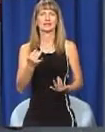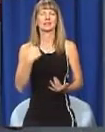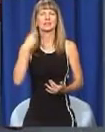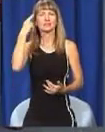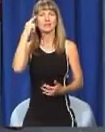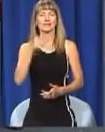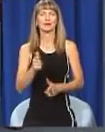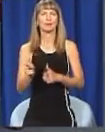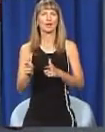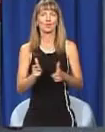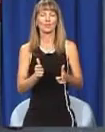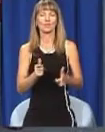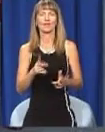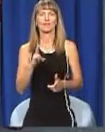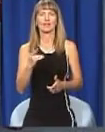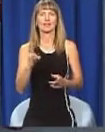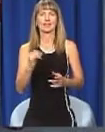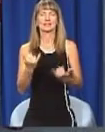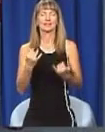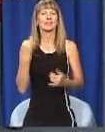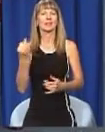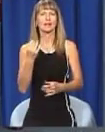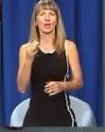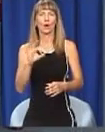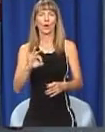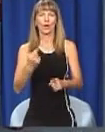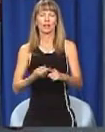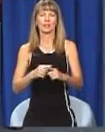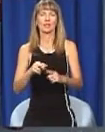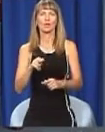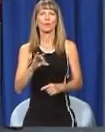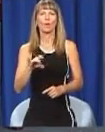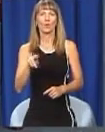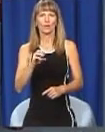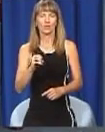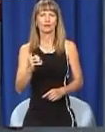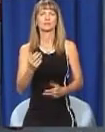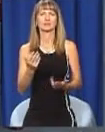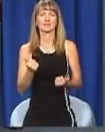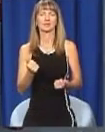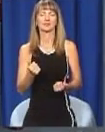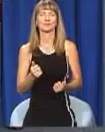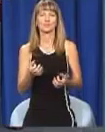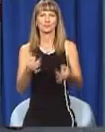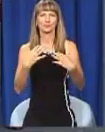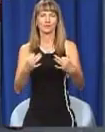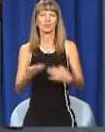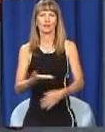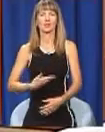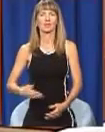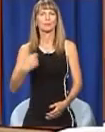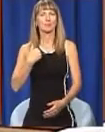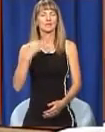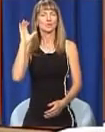ти приготував на сьогодні цікавинки про цю породу. Так. Розкажеш нам? Звісно. Давай, слухаємо